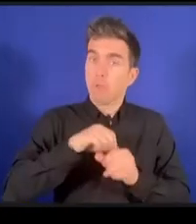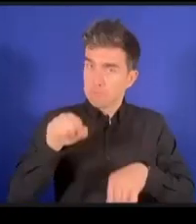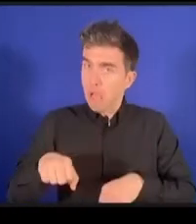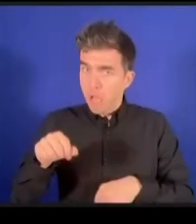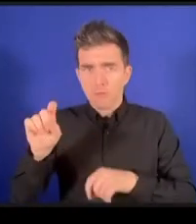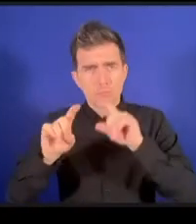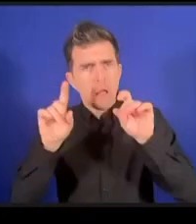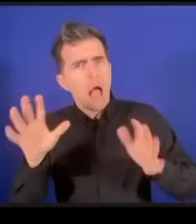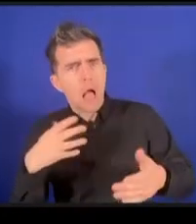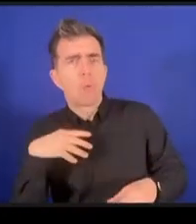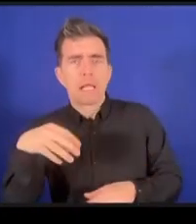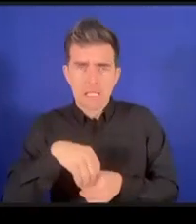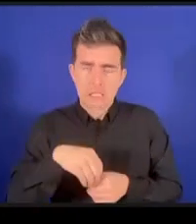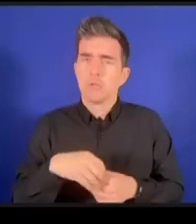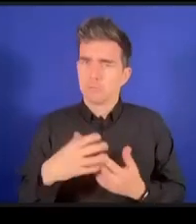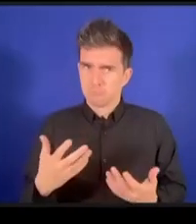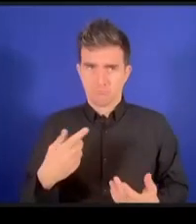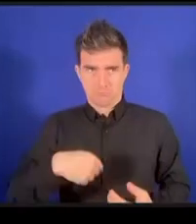други